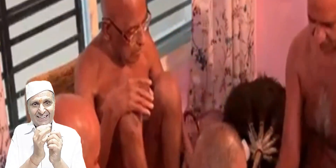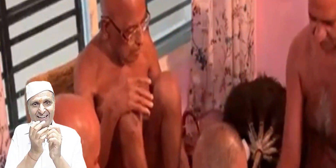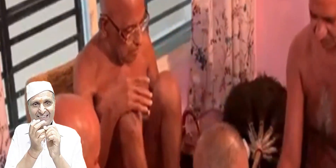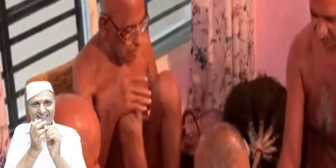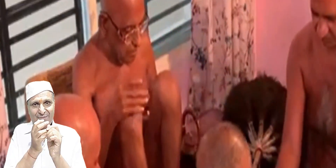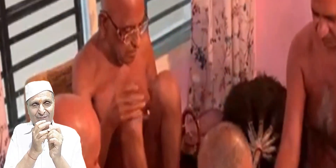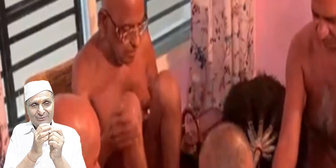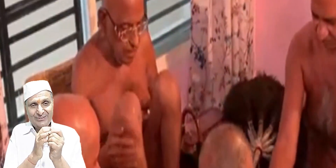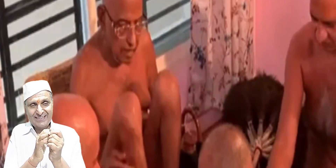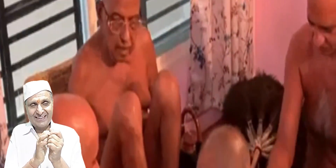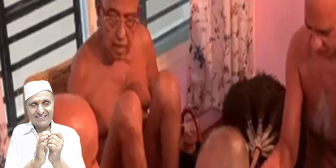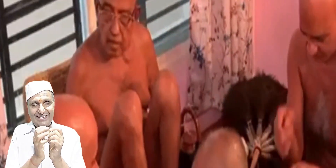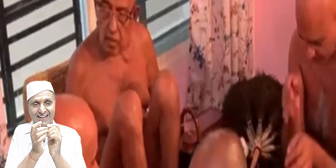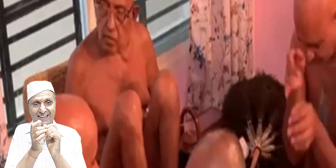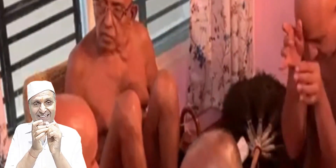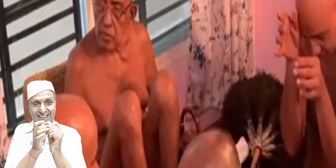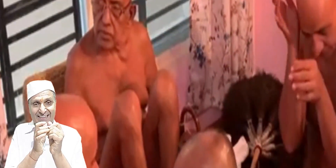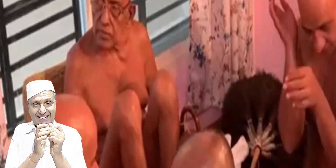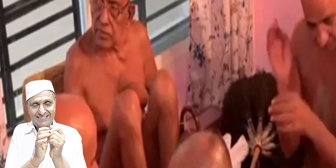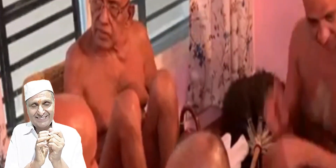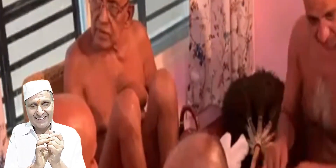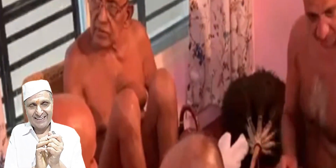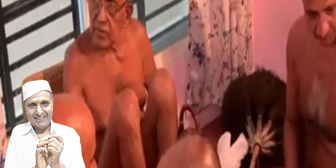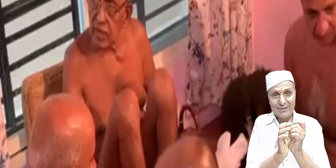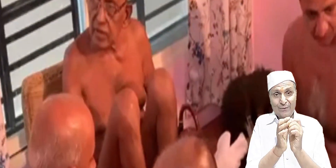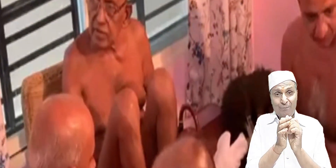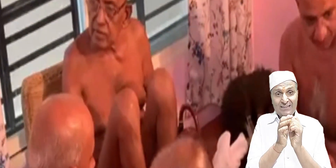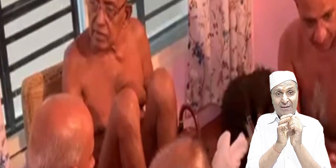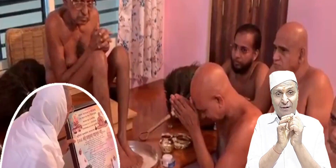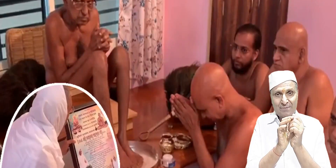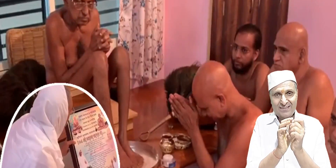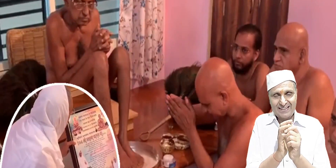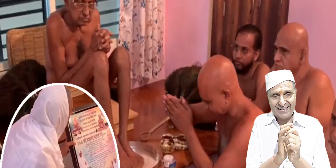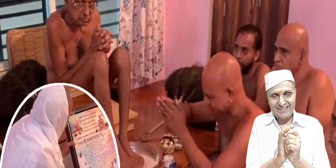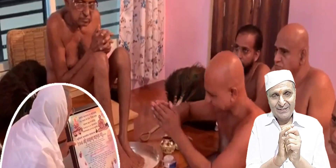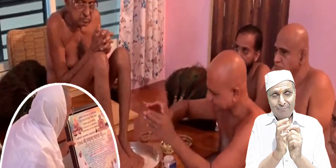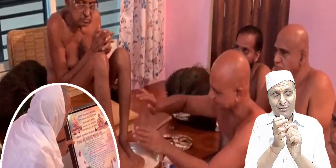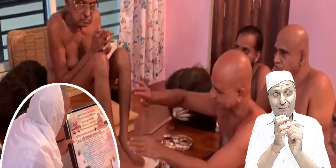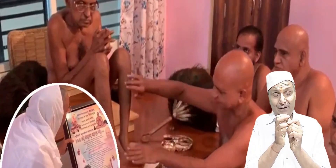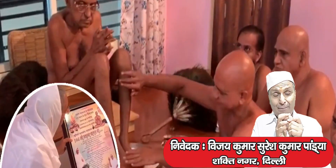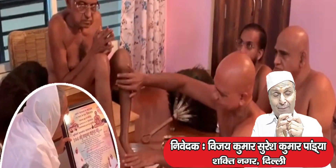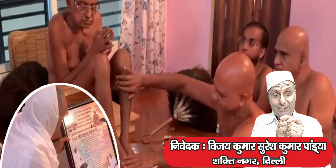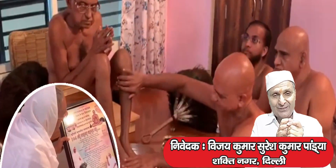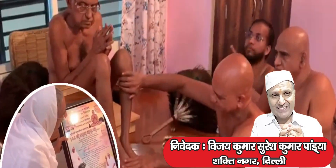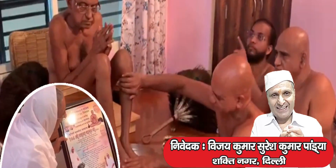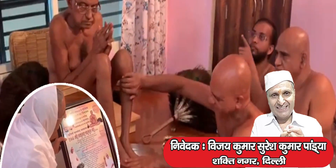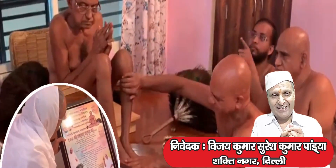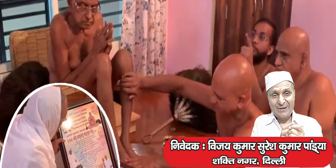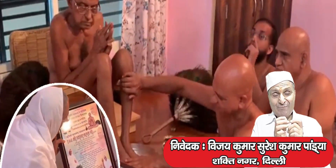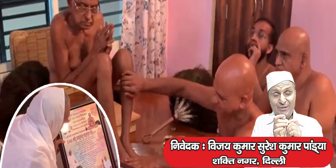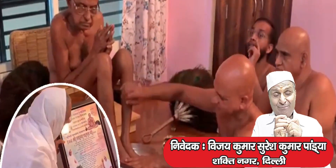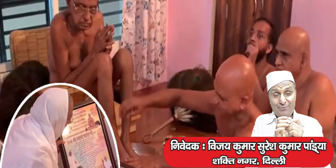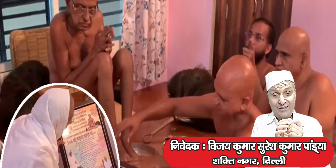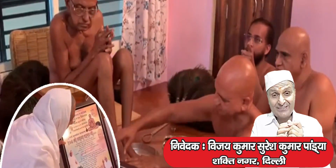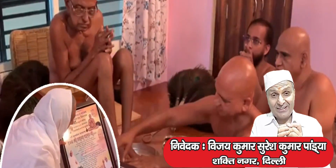जी, आचार्य विशुद्ध सागर जी, आचार्य निरंजन सागर जी, उपाध्याय विप्रण सागर जी, मुनि पीयूष सागर जी